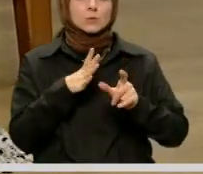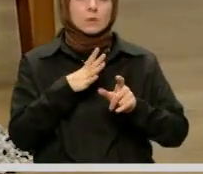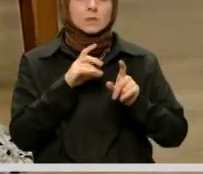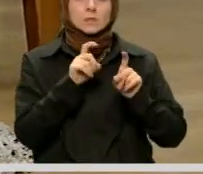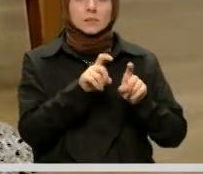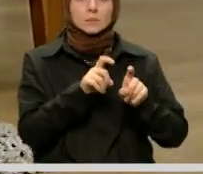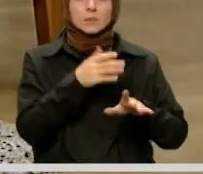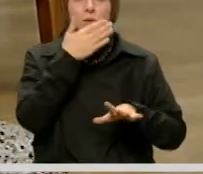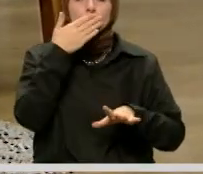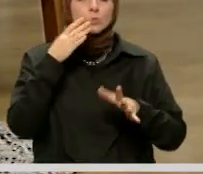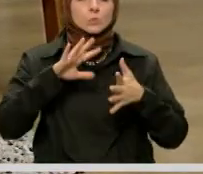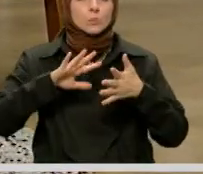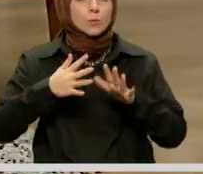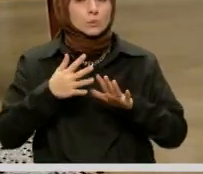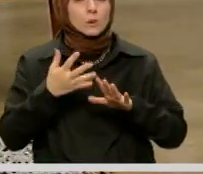sorun lütfen.